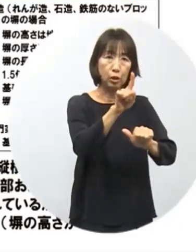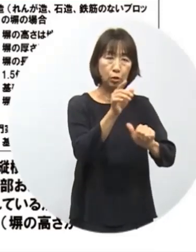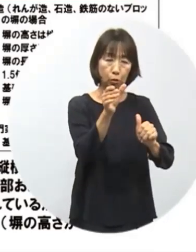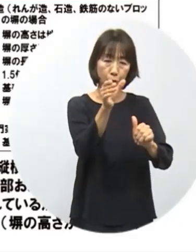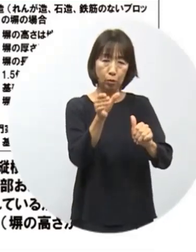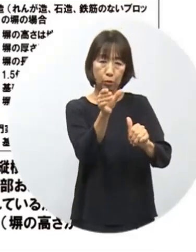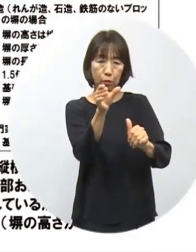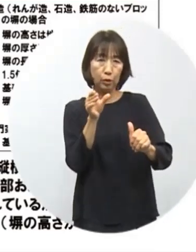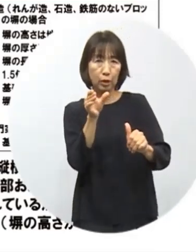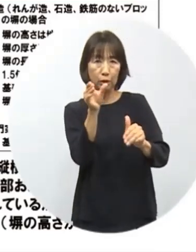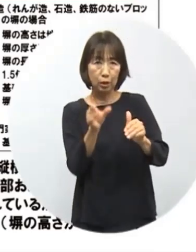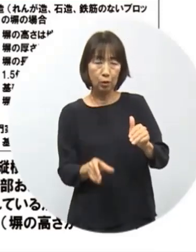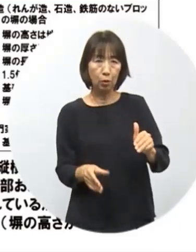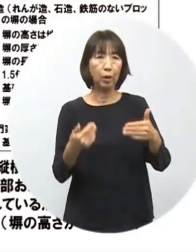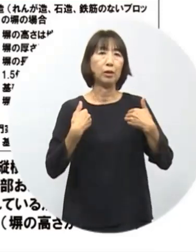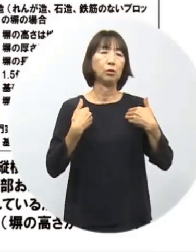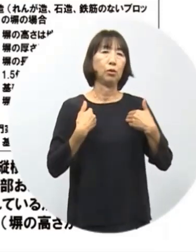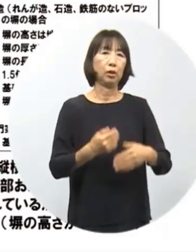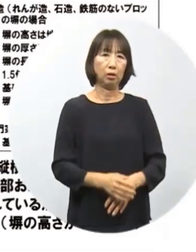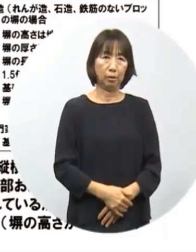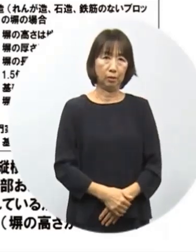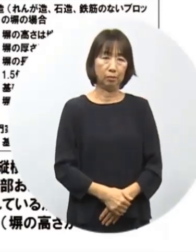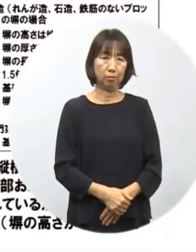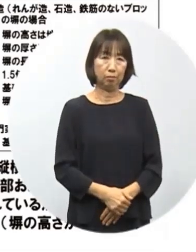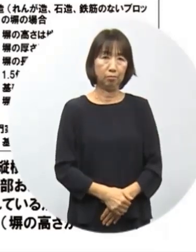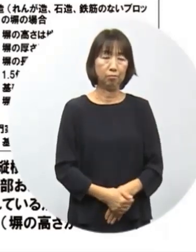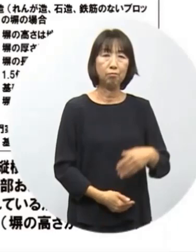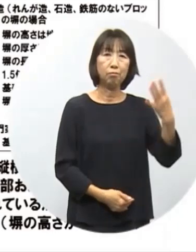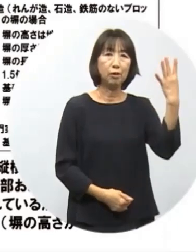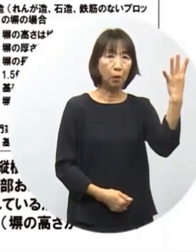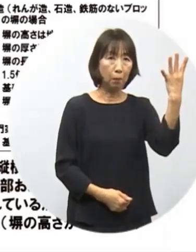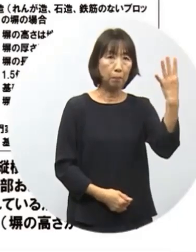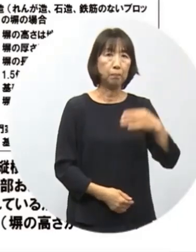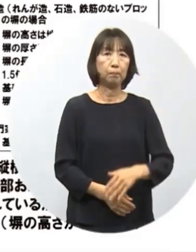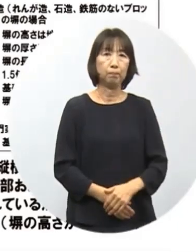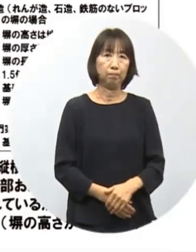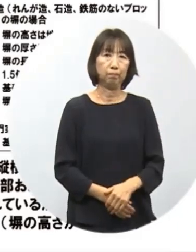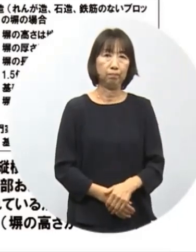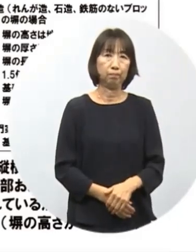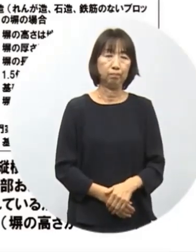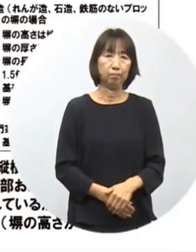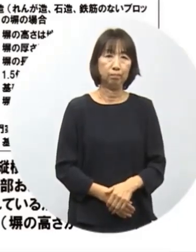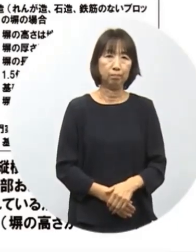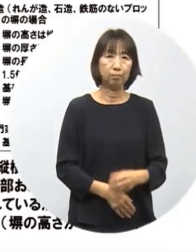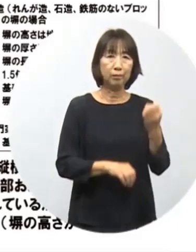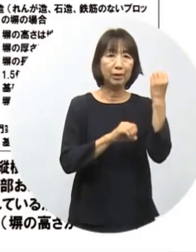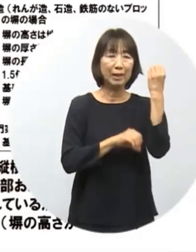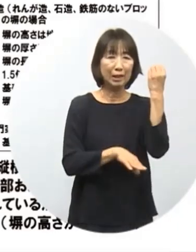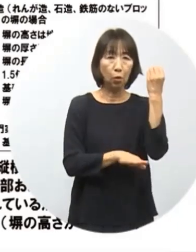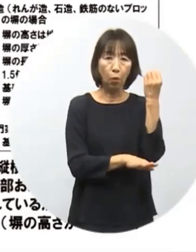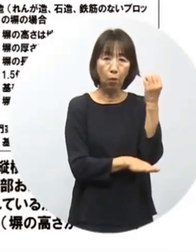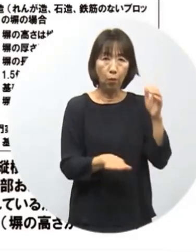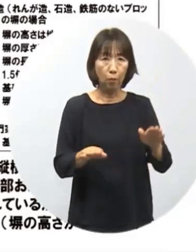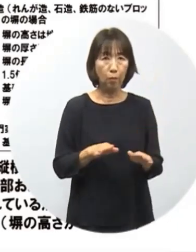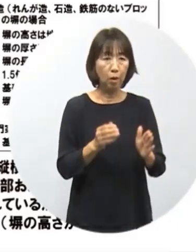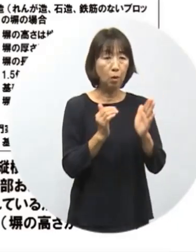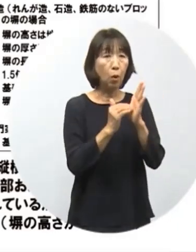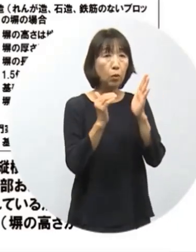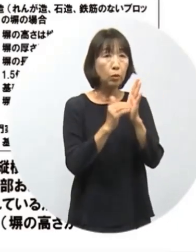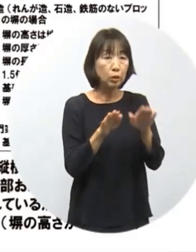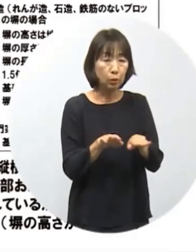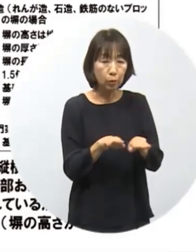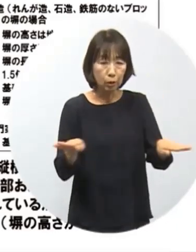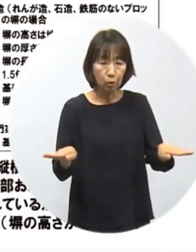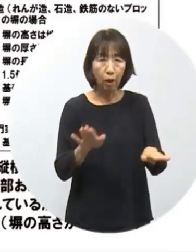の控え壁が必要になります。チェック項目4、基礎があるかどうか、コンクリートの